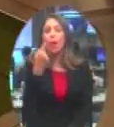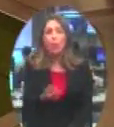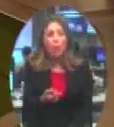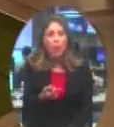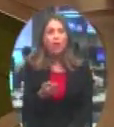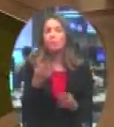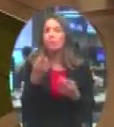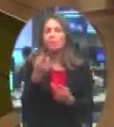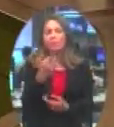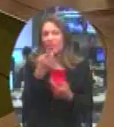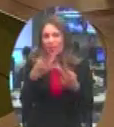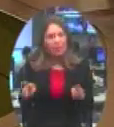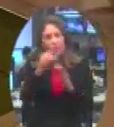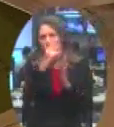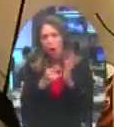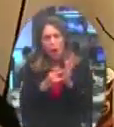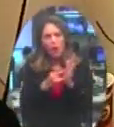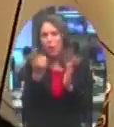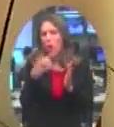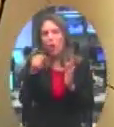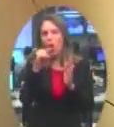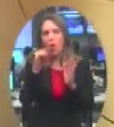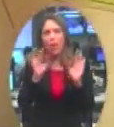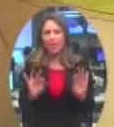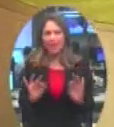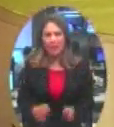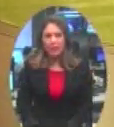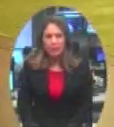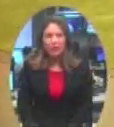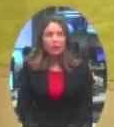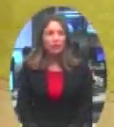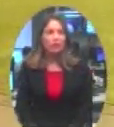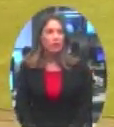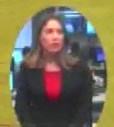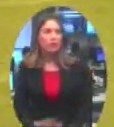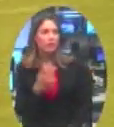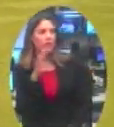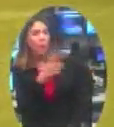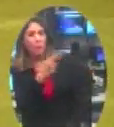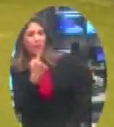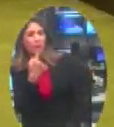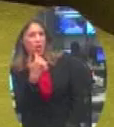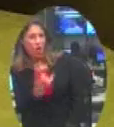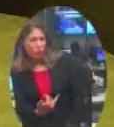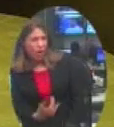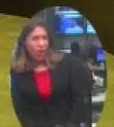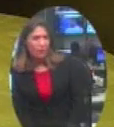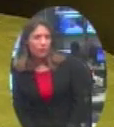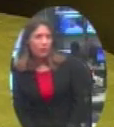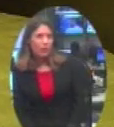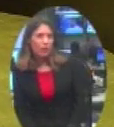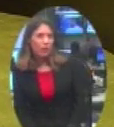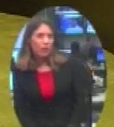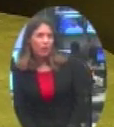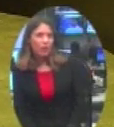אלעזר שטרן? וצריך לשנות את הנוסח! שסתם היה פה ברברת ועכשיו... חל רוזין? בשלום דיון